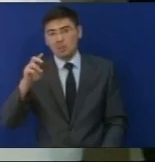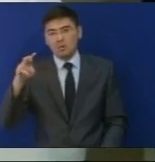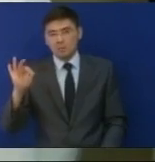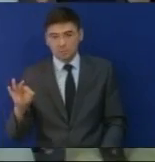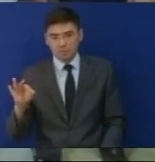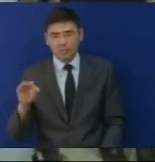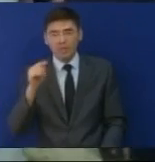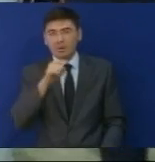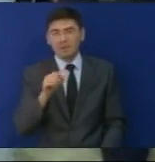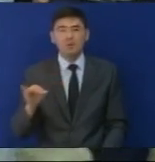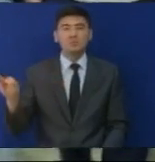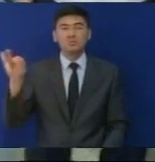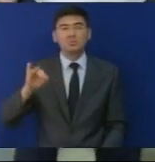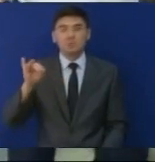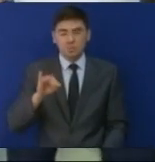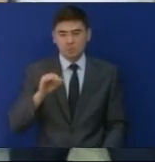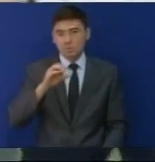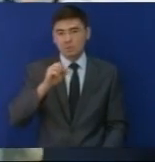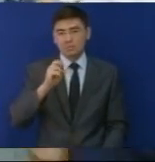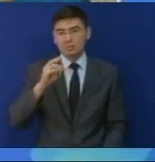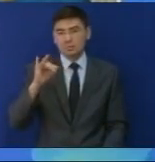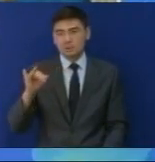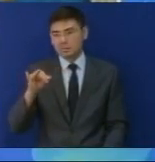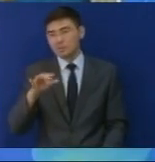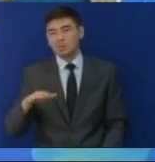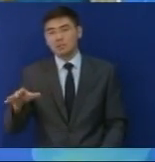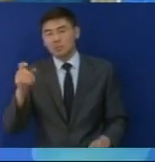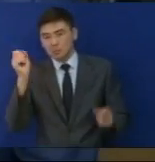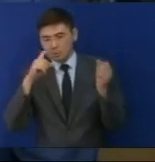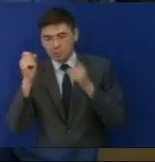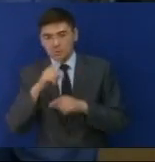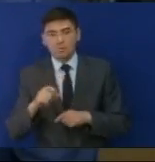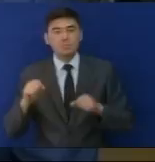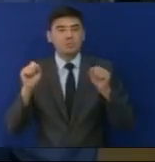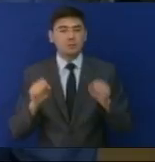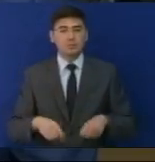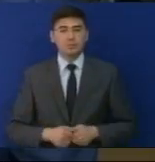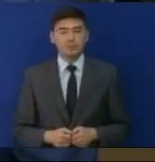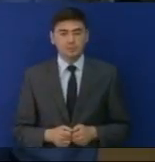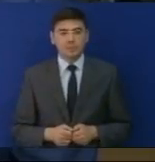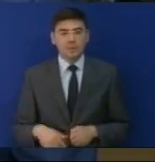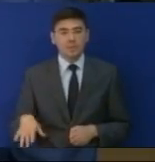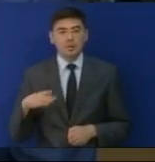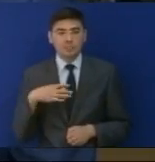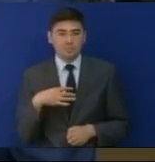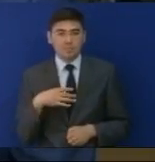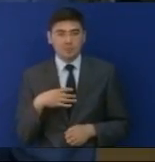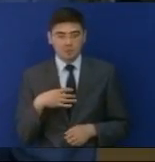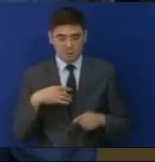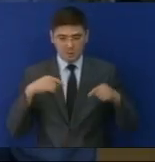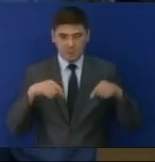со времен саков, но и узнать много нового о районе. В этом году провели капитальный ремонт,